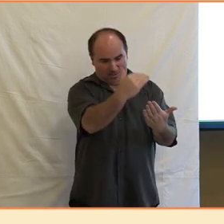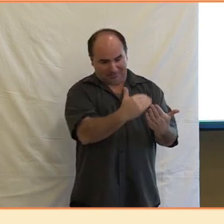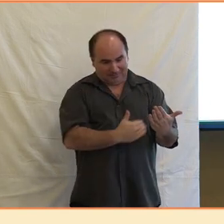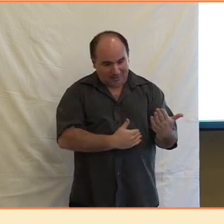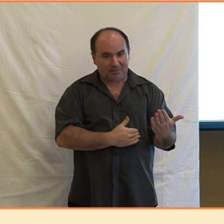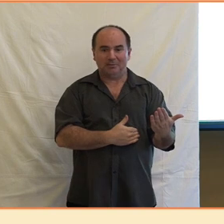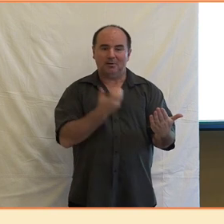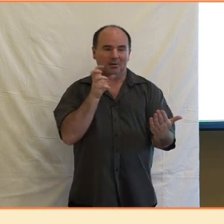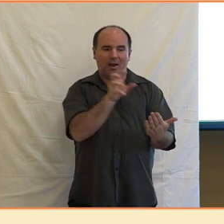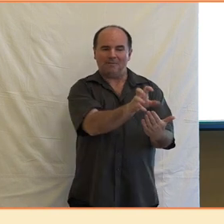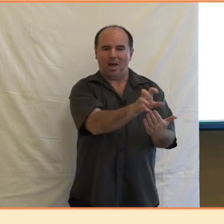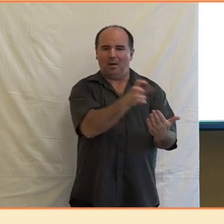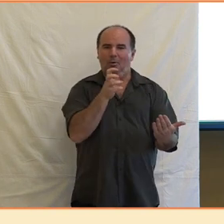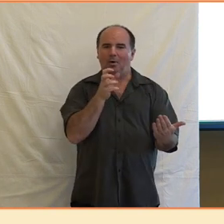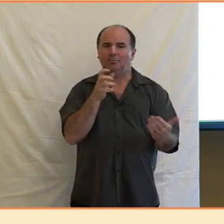tak to zase může být problém.